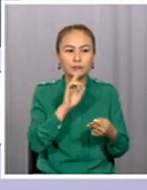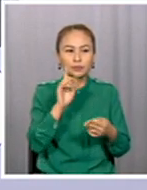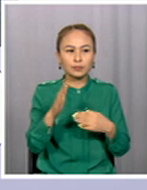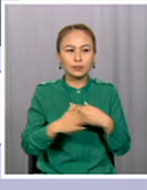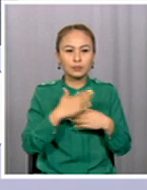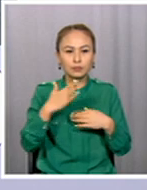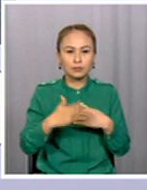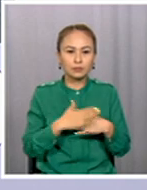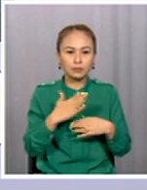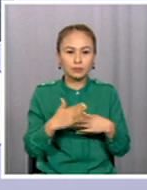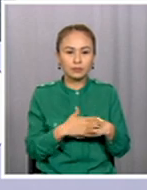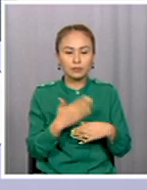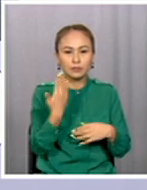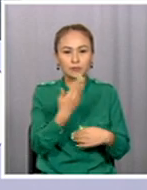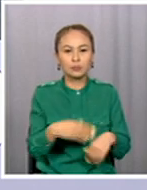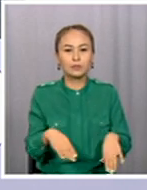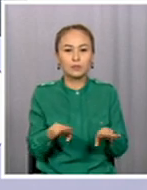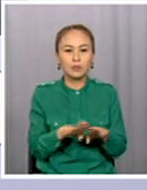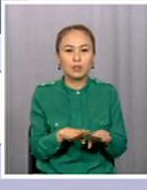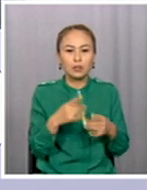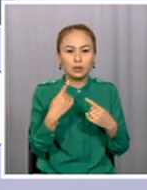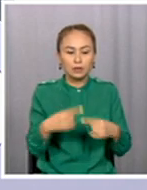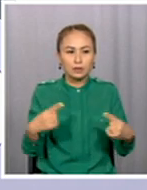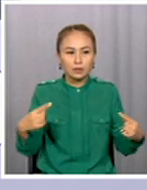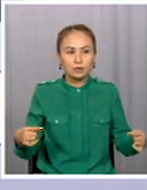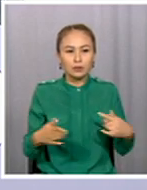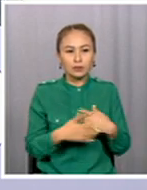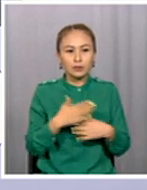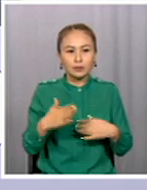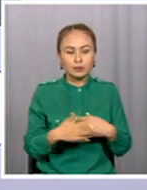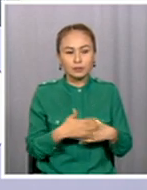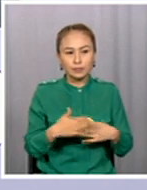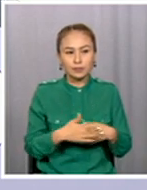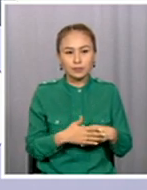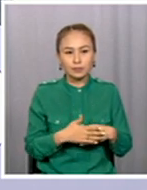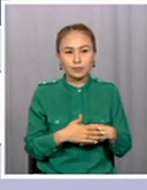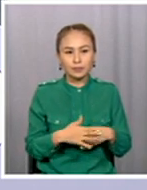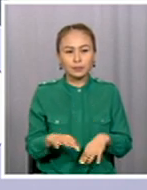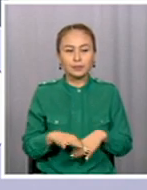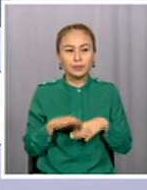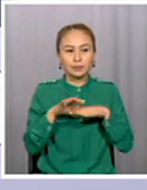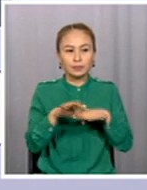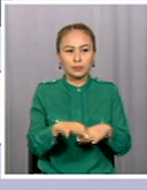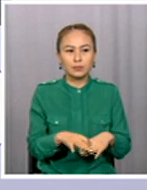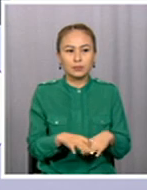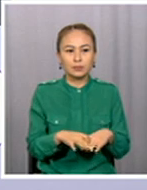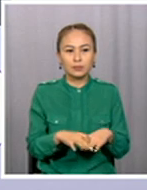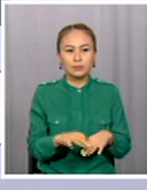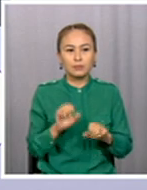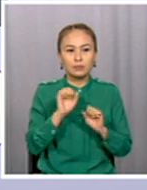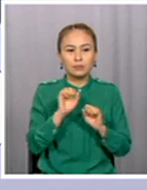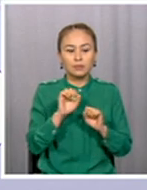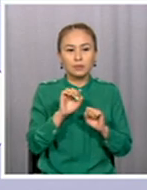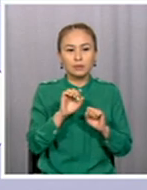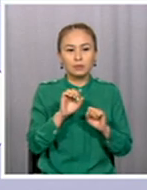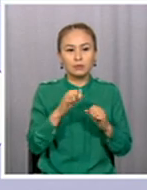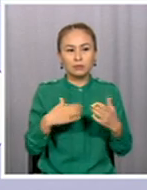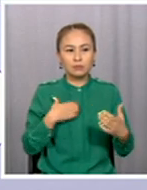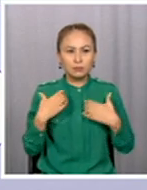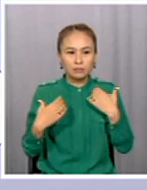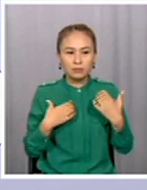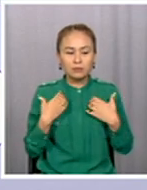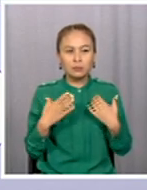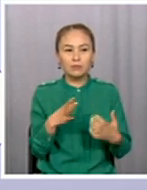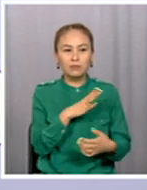сәті. Оларды түрлі-түрлі жазалар қолданып, оларды қорқытып үркіткен. Мысалы,